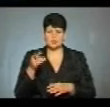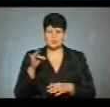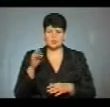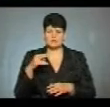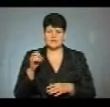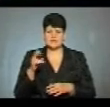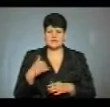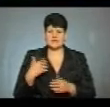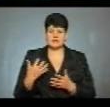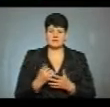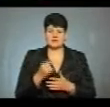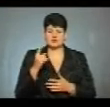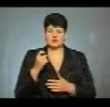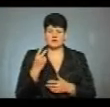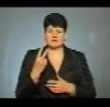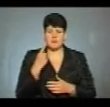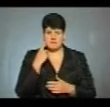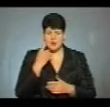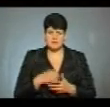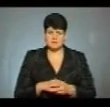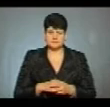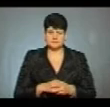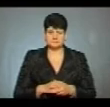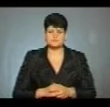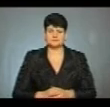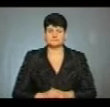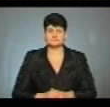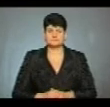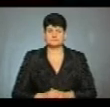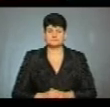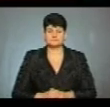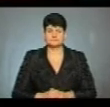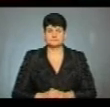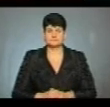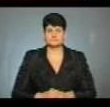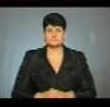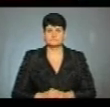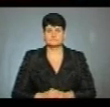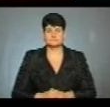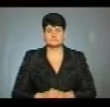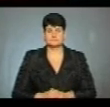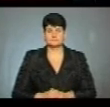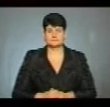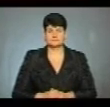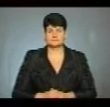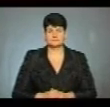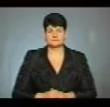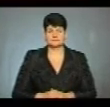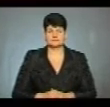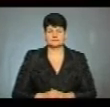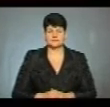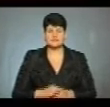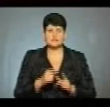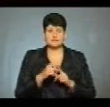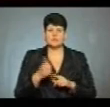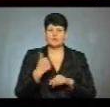Я набрала 102 бала. Богдан Буденчук, Марта Журавель. Новини на Суспільному. Тернопіль. За